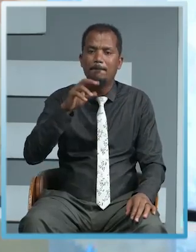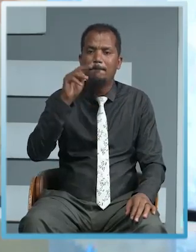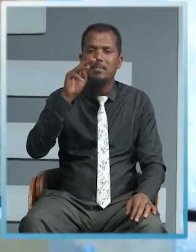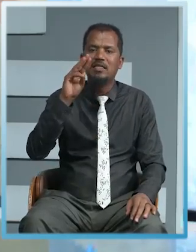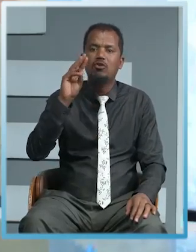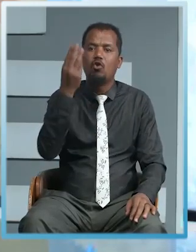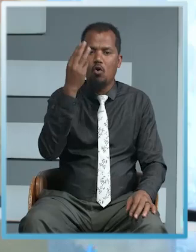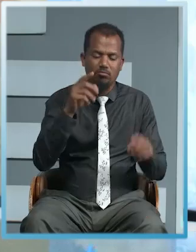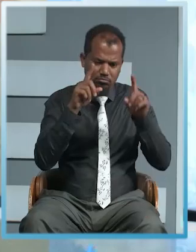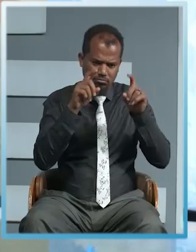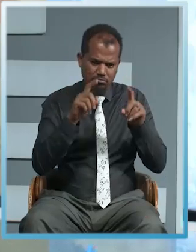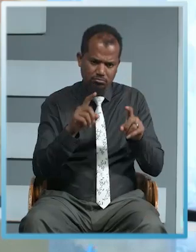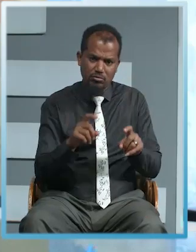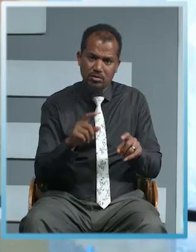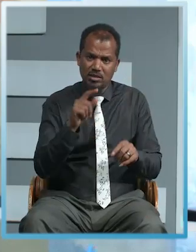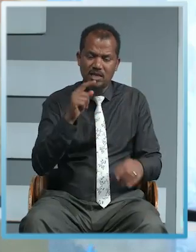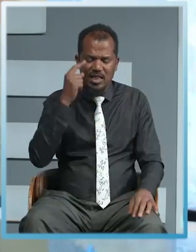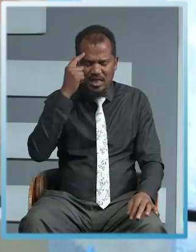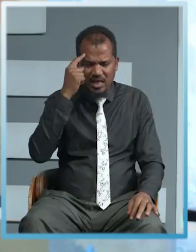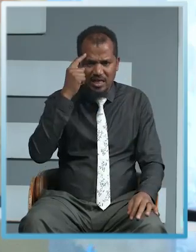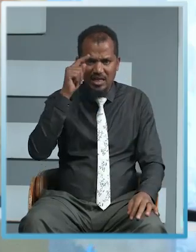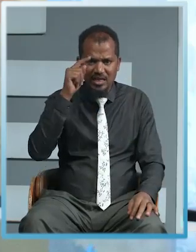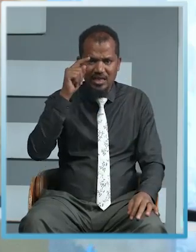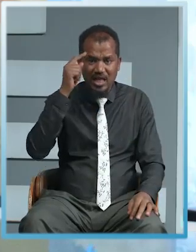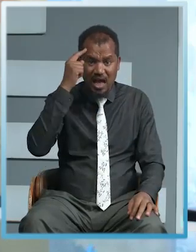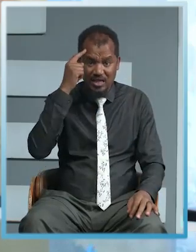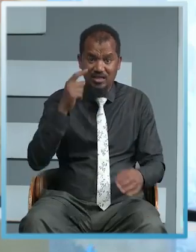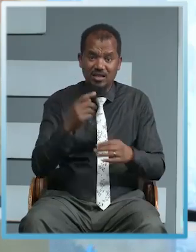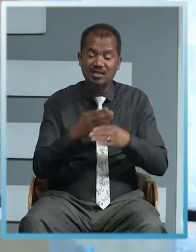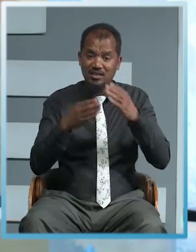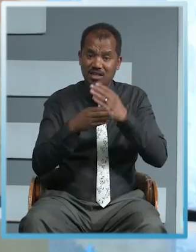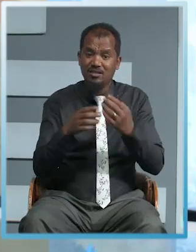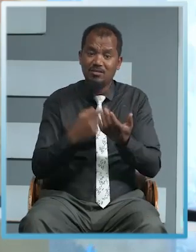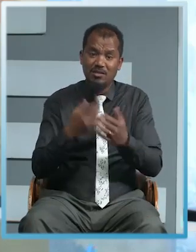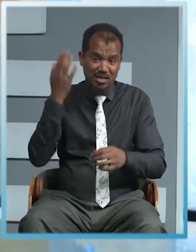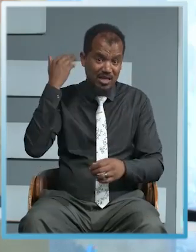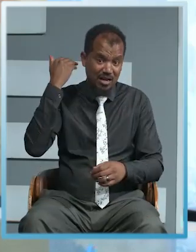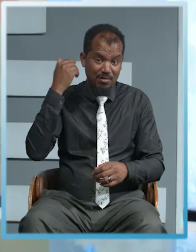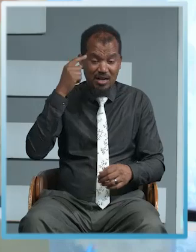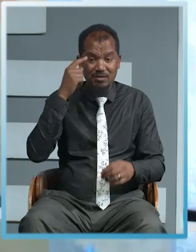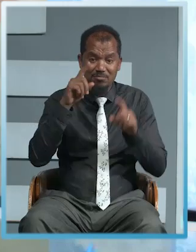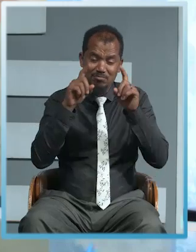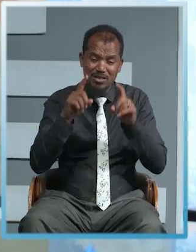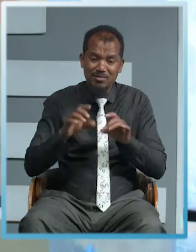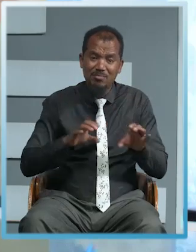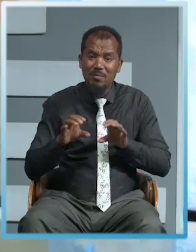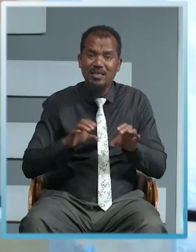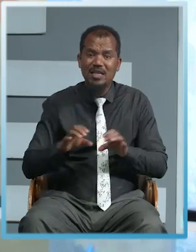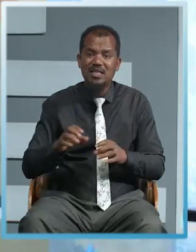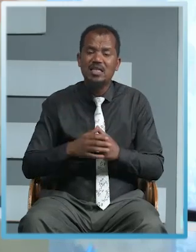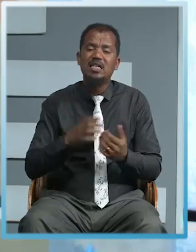مسسواچن مرمر اند تينك تانك سلونا درجة يتاجن يانجزي ونبرن يتا مرمر